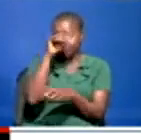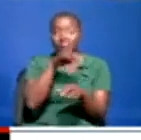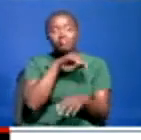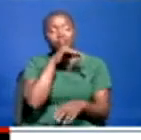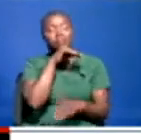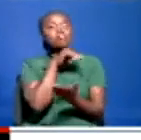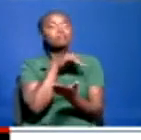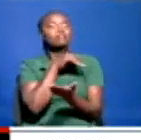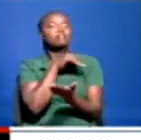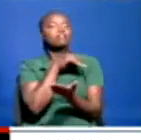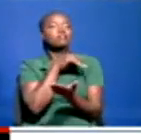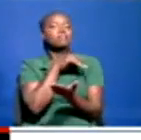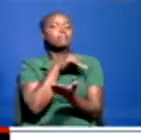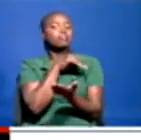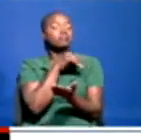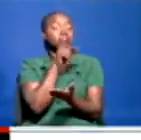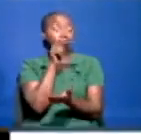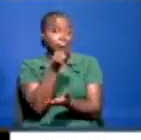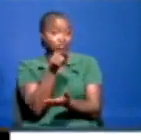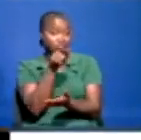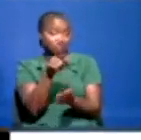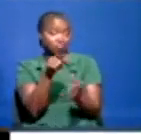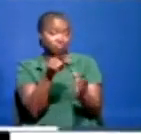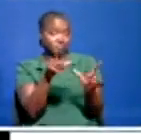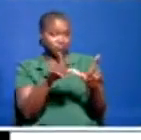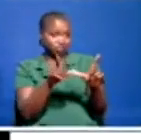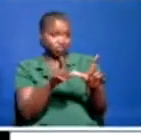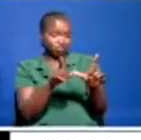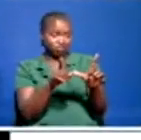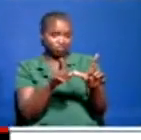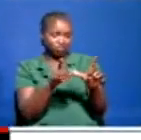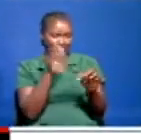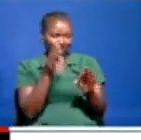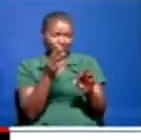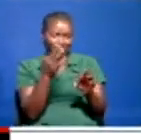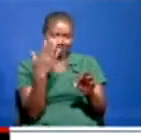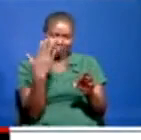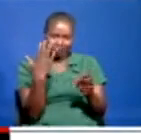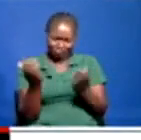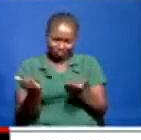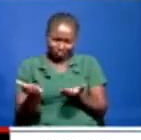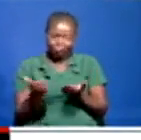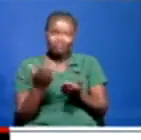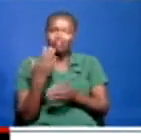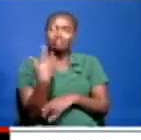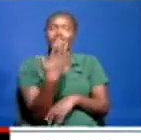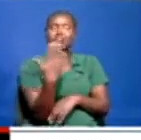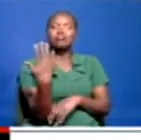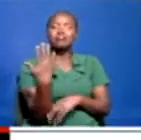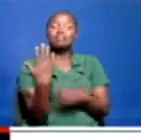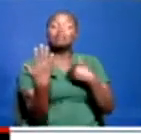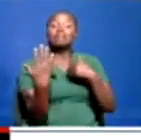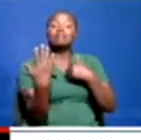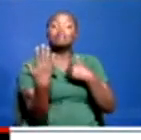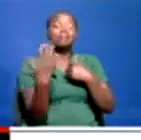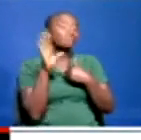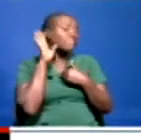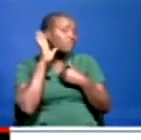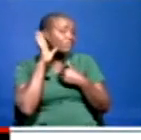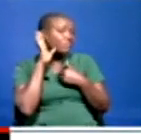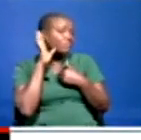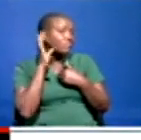Odinga. Hicho cheti ukikishika mkononi namna hii na usikie kuna kandarasi ya